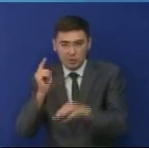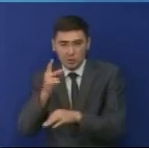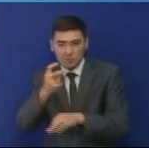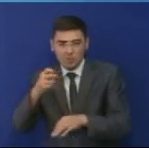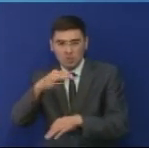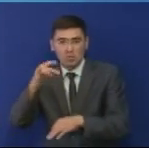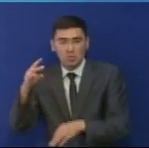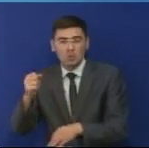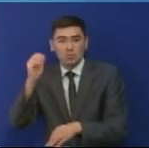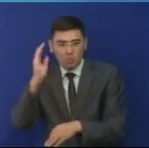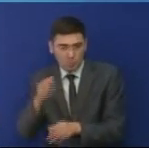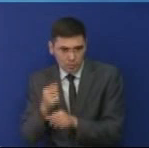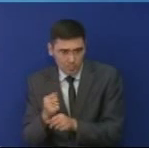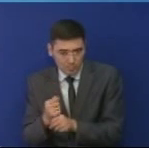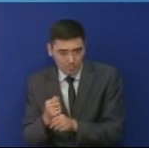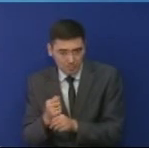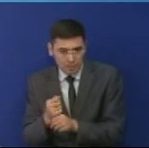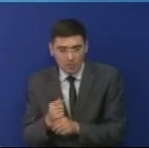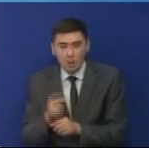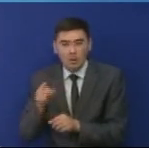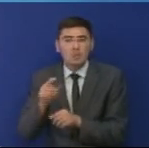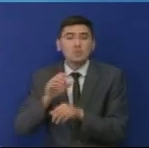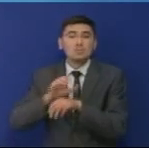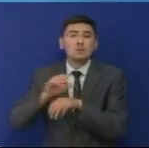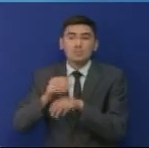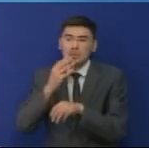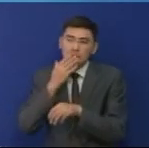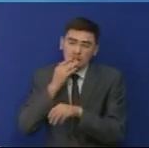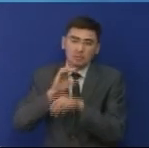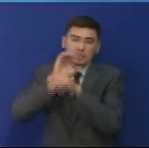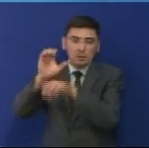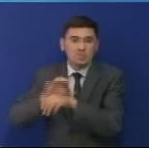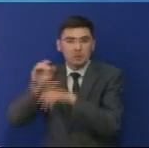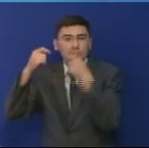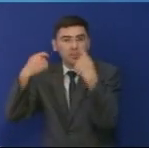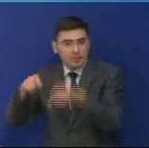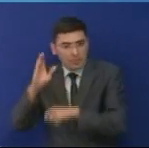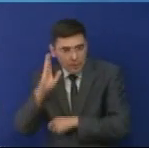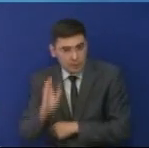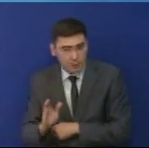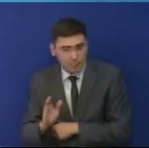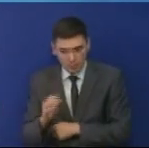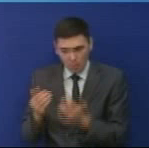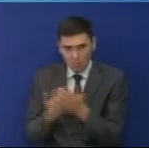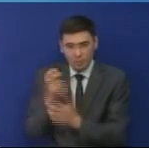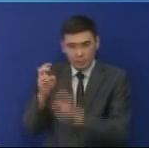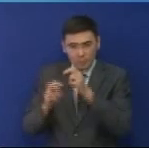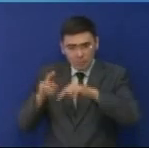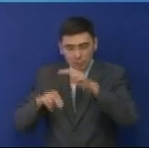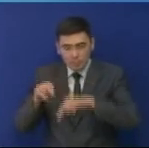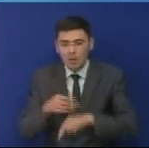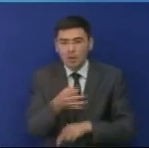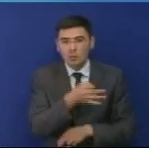Астык Групп». Ожидается, что его продукция будет экспортироваться в соседние государства. С ходом работы строительства нового завода ознакомился